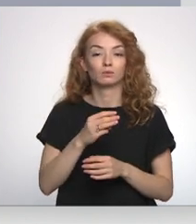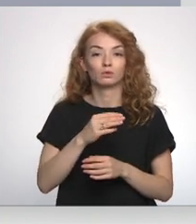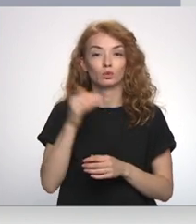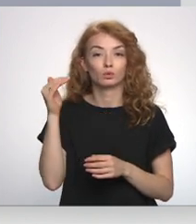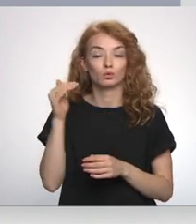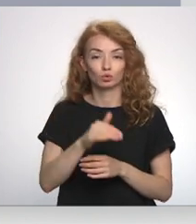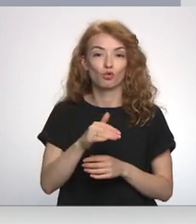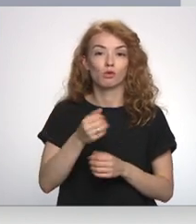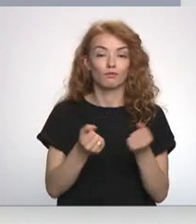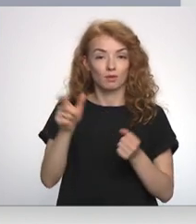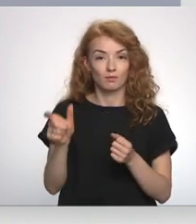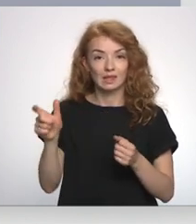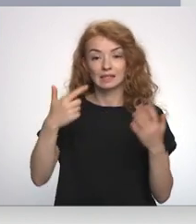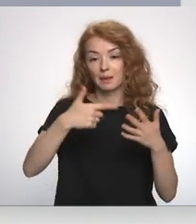ātrumu